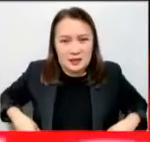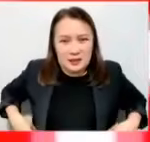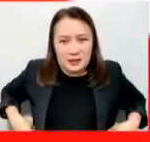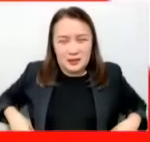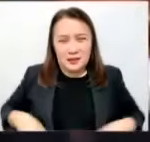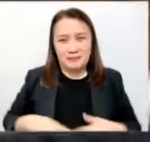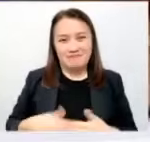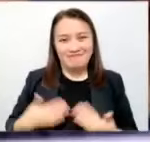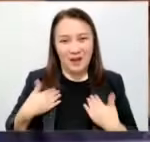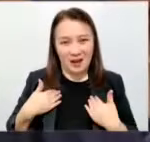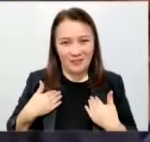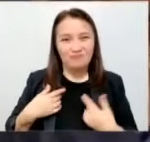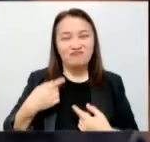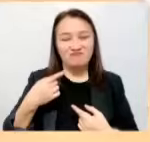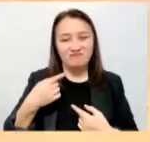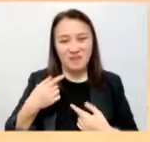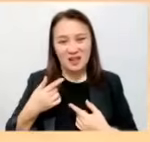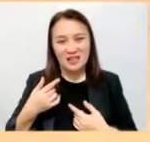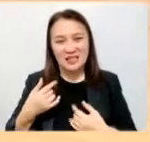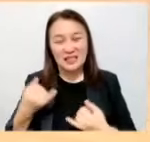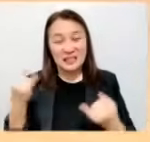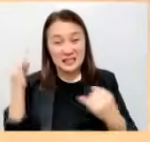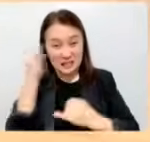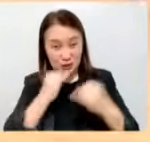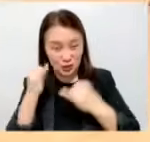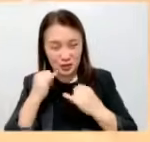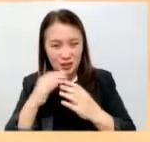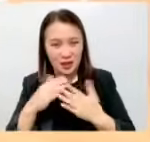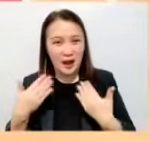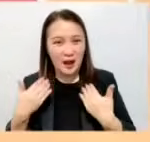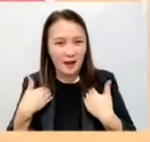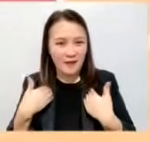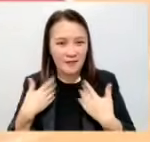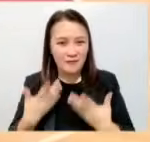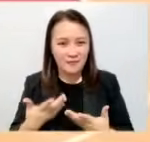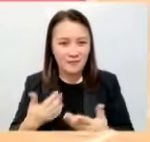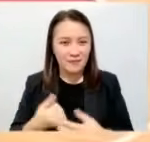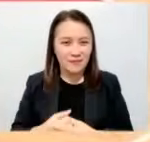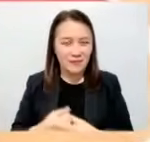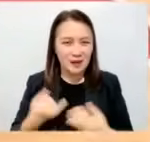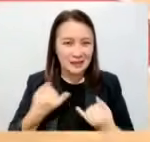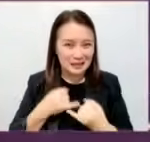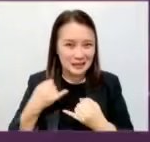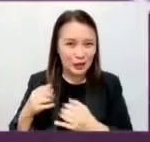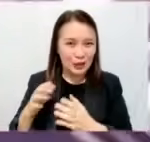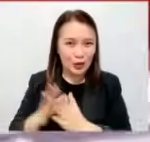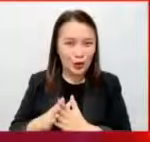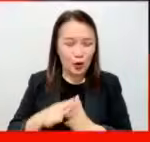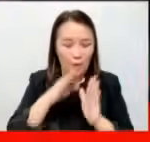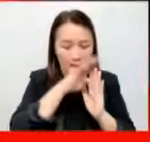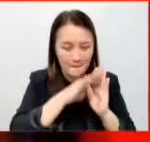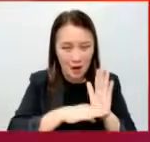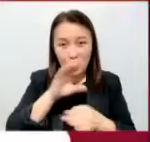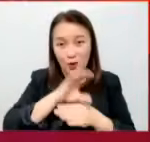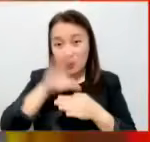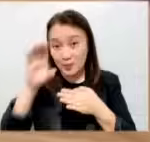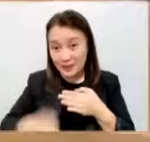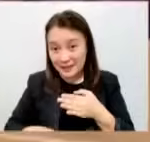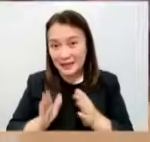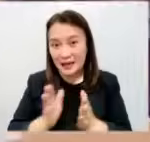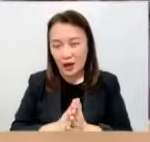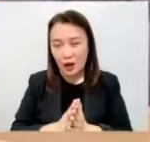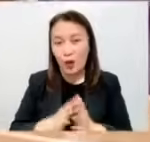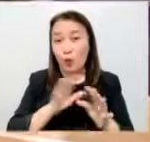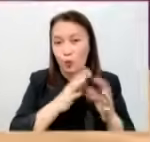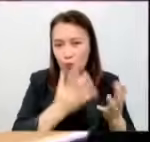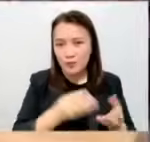niya kontra Georgia. Kinailangan ng team tawagan sina Japit Aguilar at Mason Amos para makumpleto ang lineup na tinalo ang world number 6